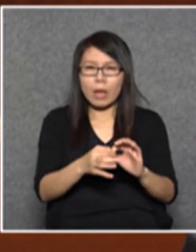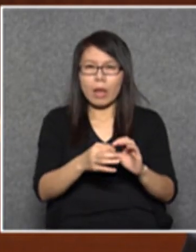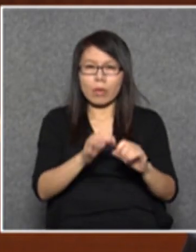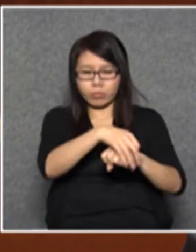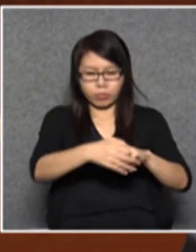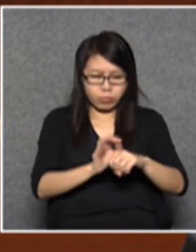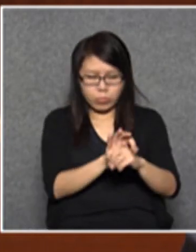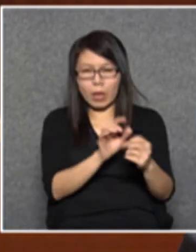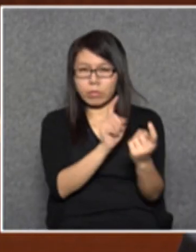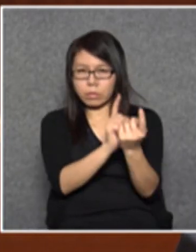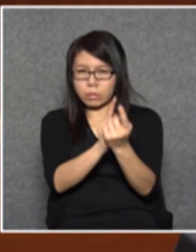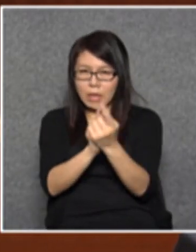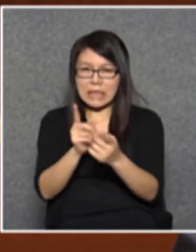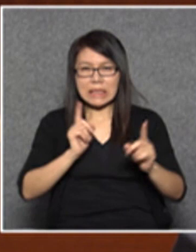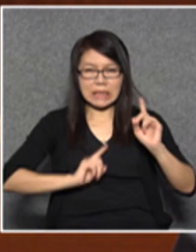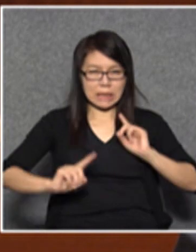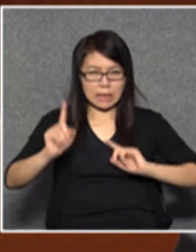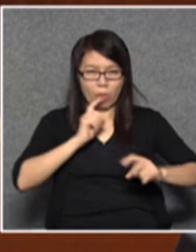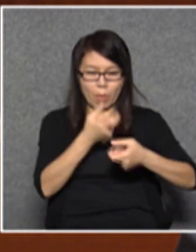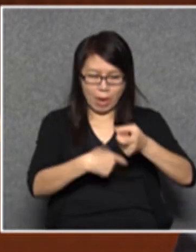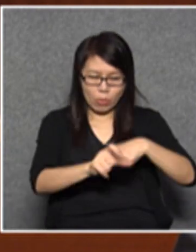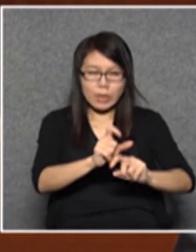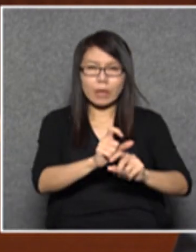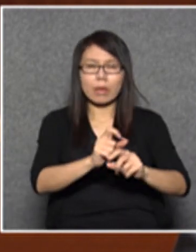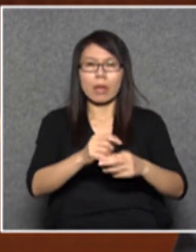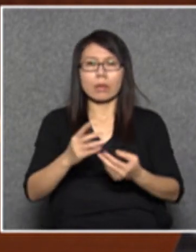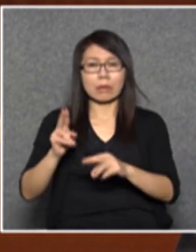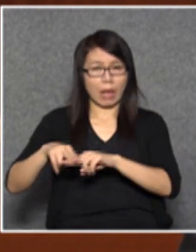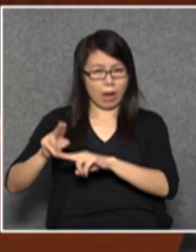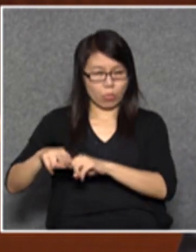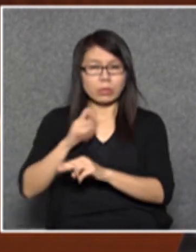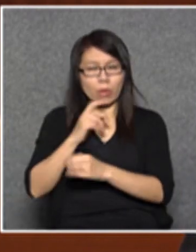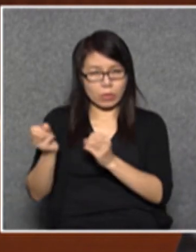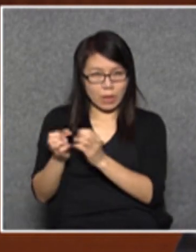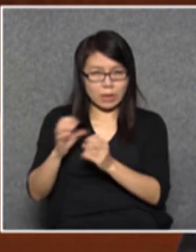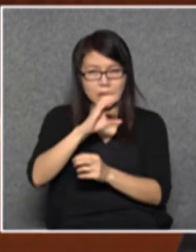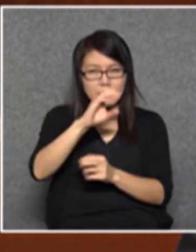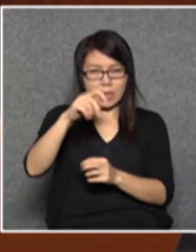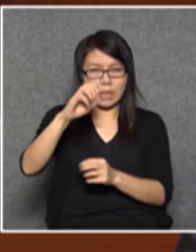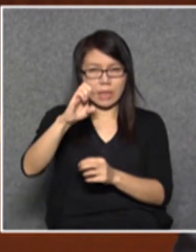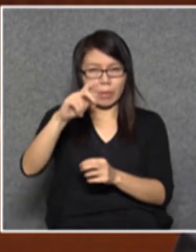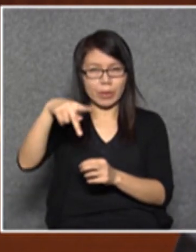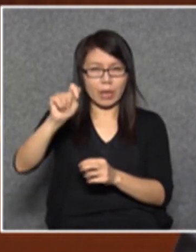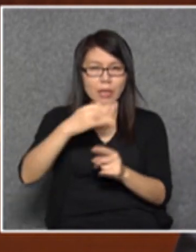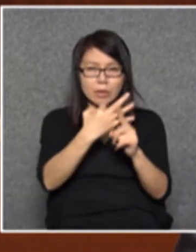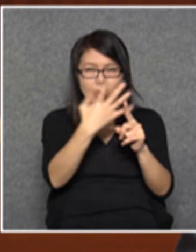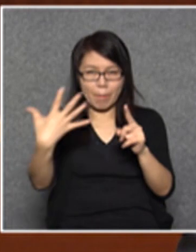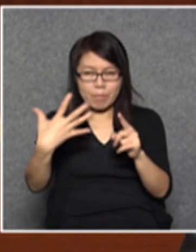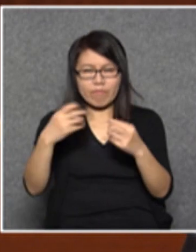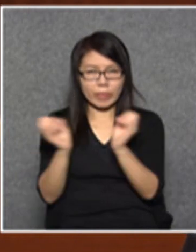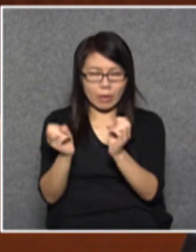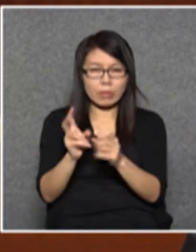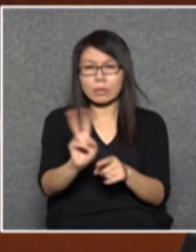們跟他們的自由貿易協定，我們跟內地在談CEPA、135等等，這些都是商務及經濟